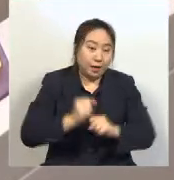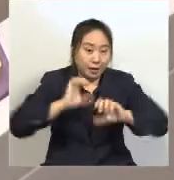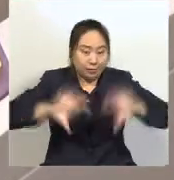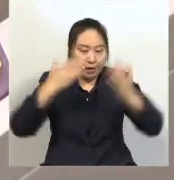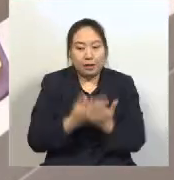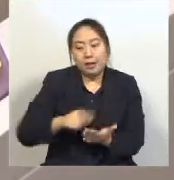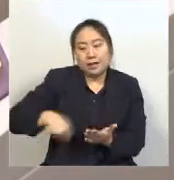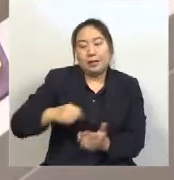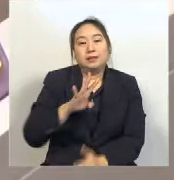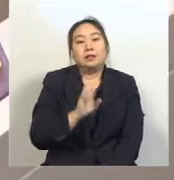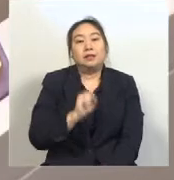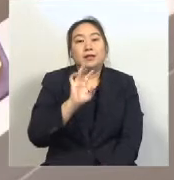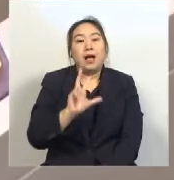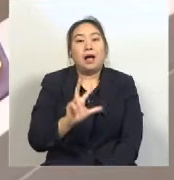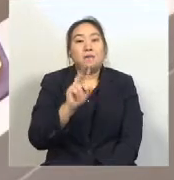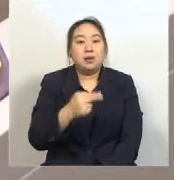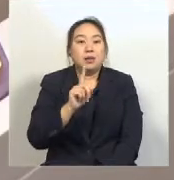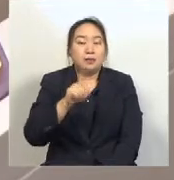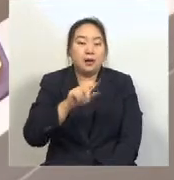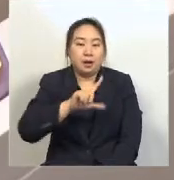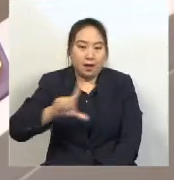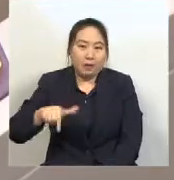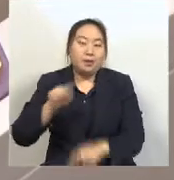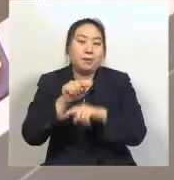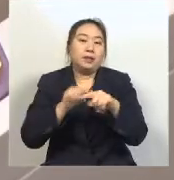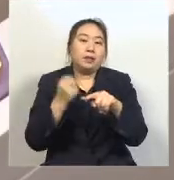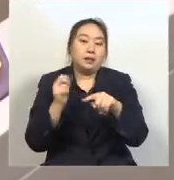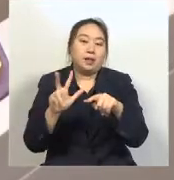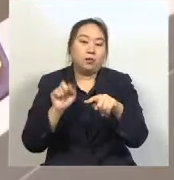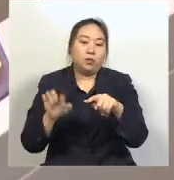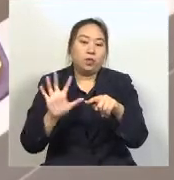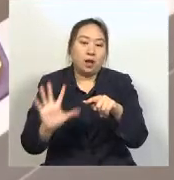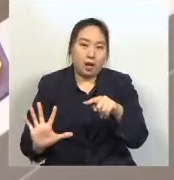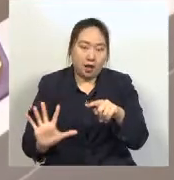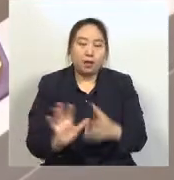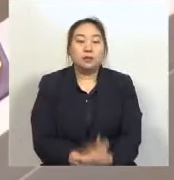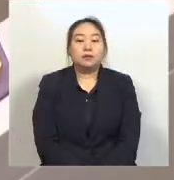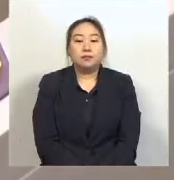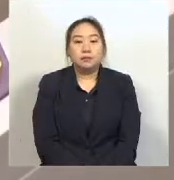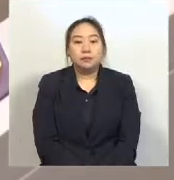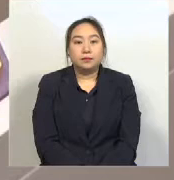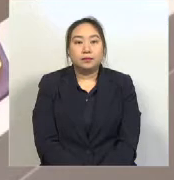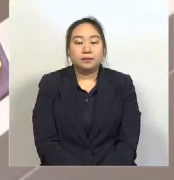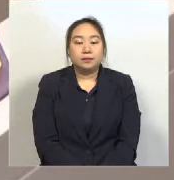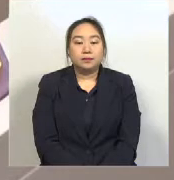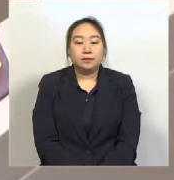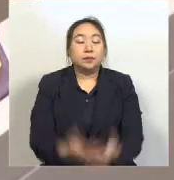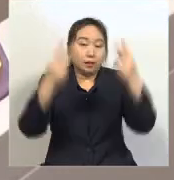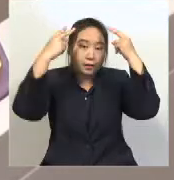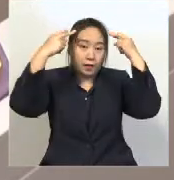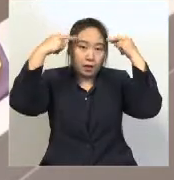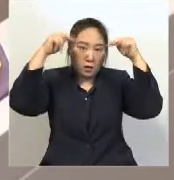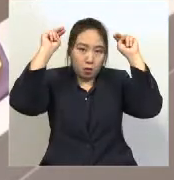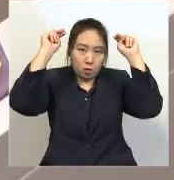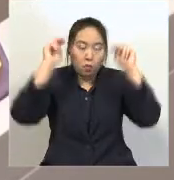อีก 431,000 ล้านบาทคิดเป็นร้อยละ 13.5 ของวงเงินงบประมาณค่ะโดยท่านน